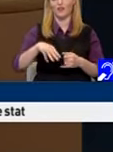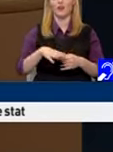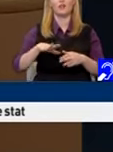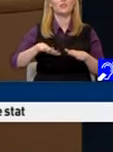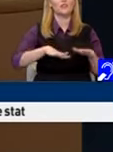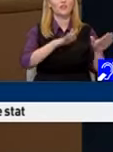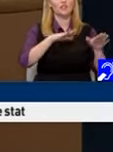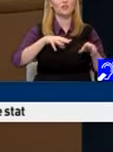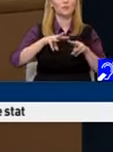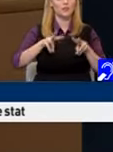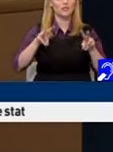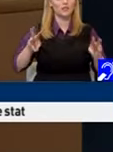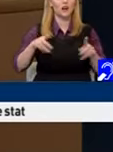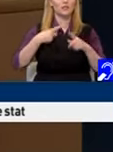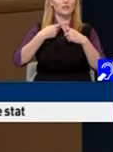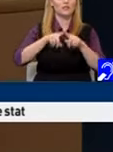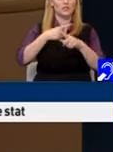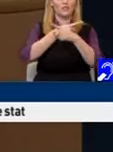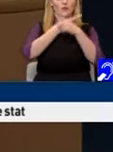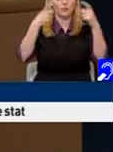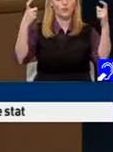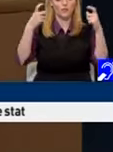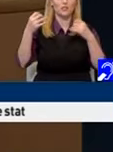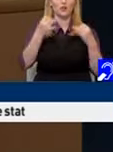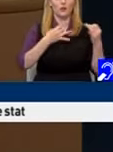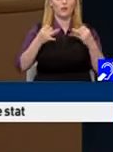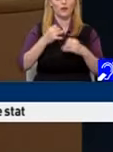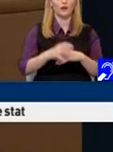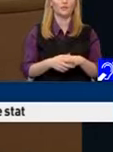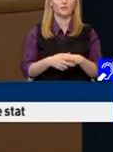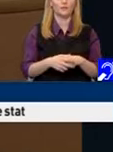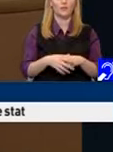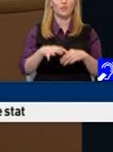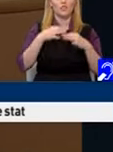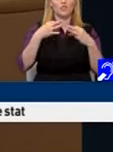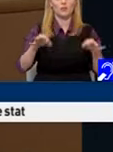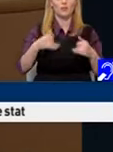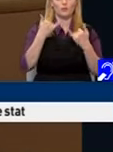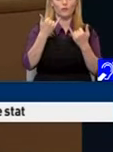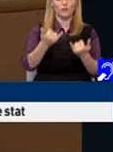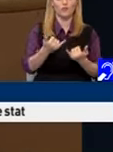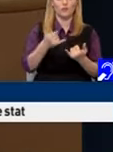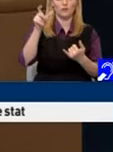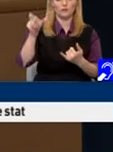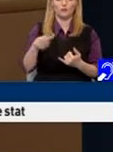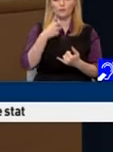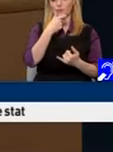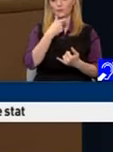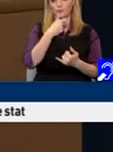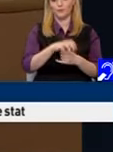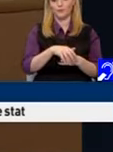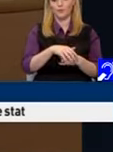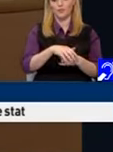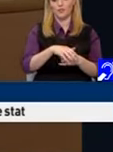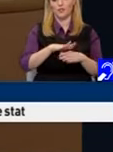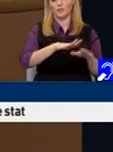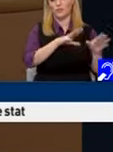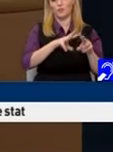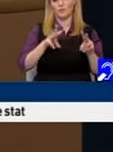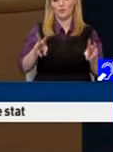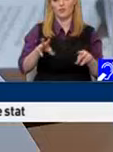de viceministru al tehnologiei informației și comunicațiilor. Și eliberarea domnului Vitalie Iurcu din funcție de